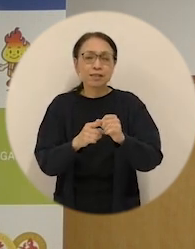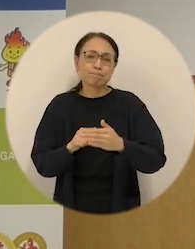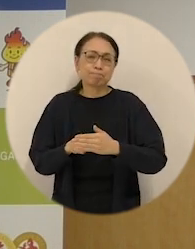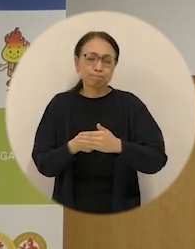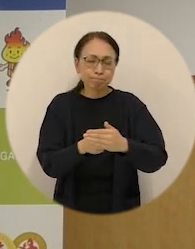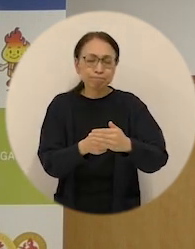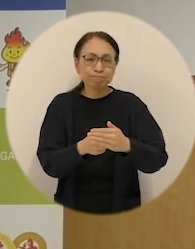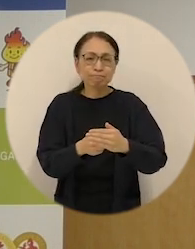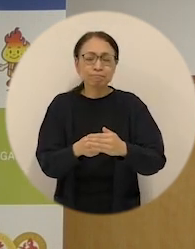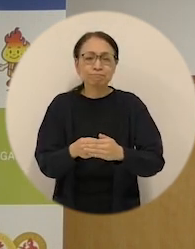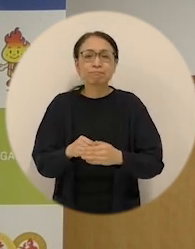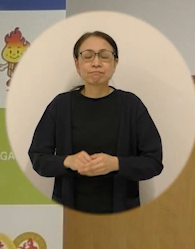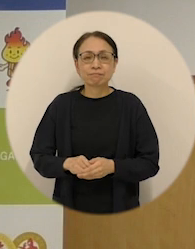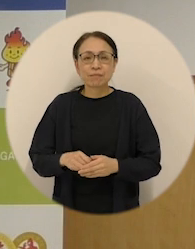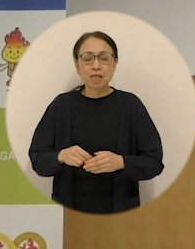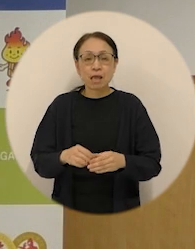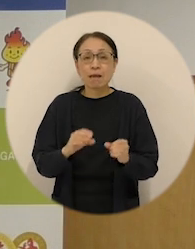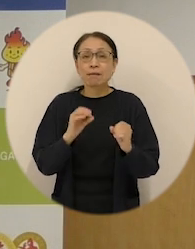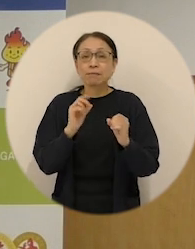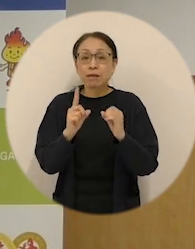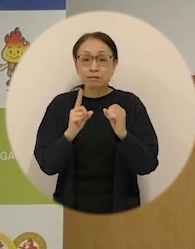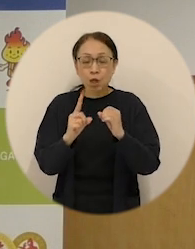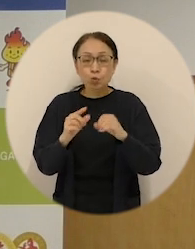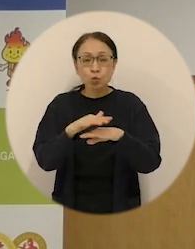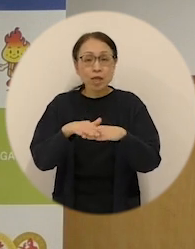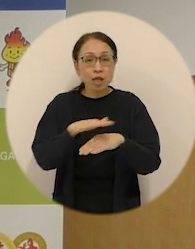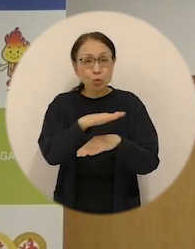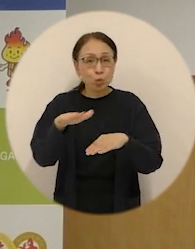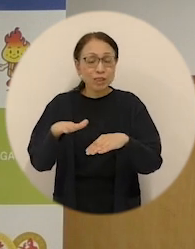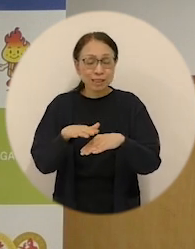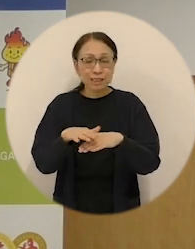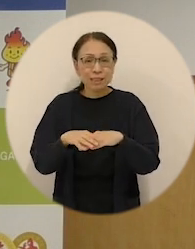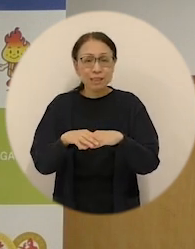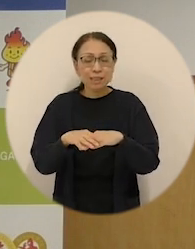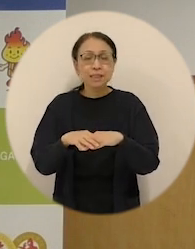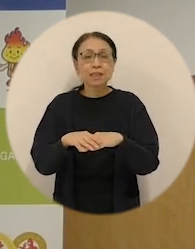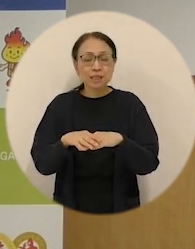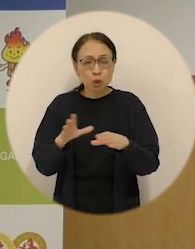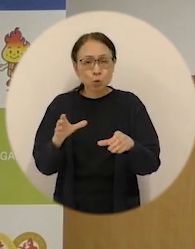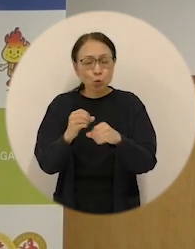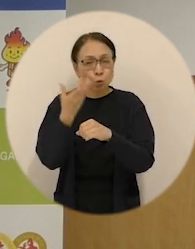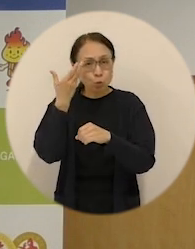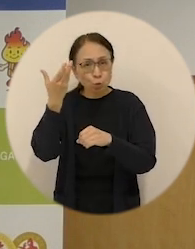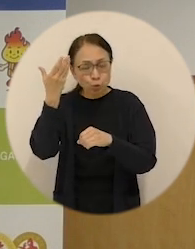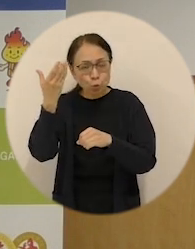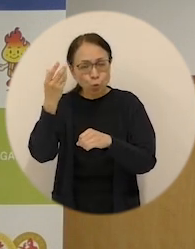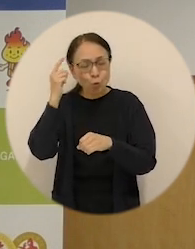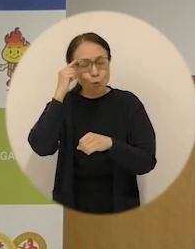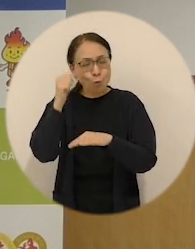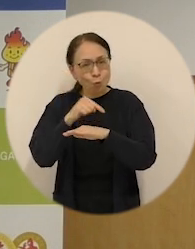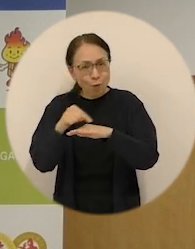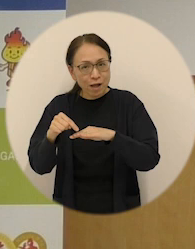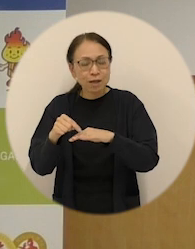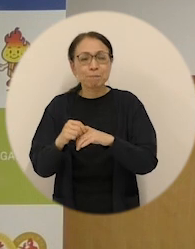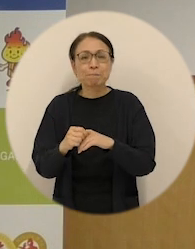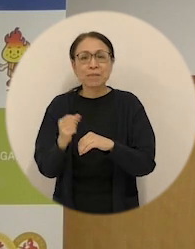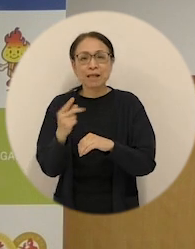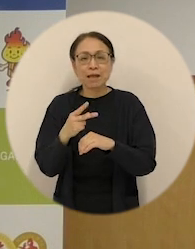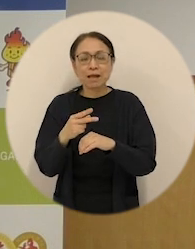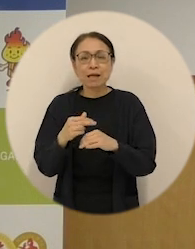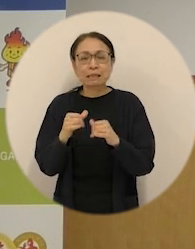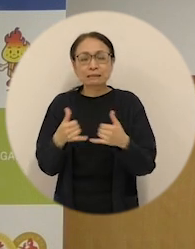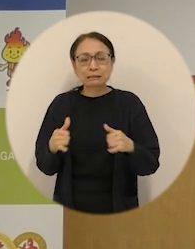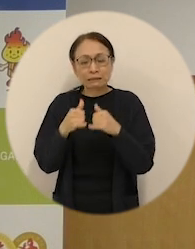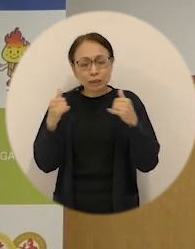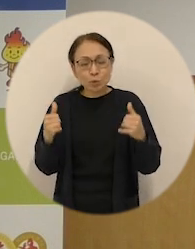め、デジタル田園都市総合構想総合戦略や過疎地域持続